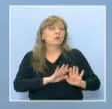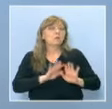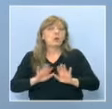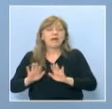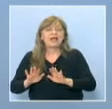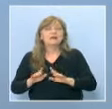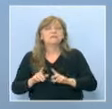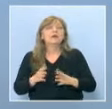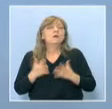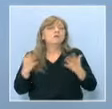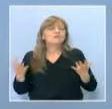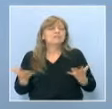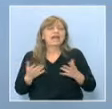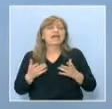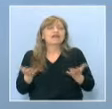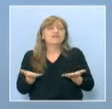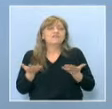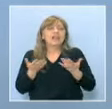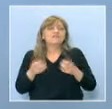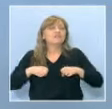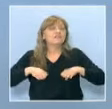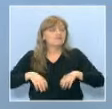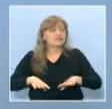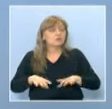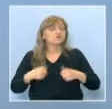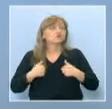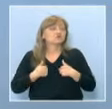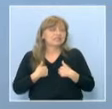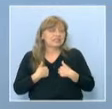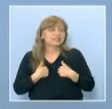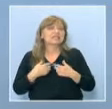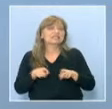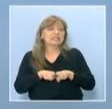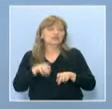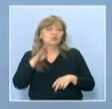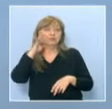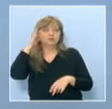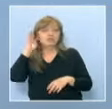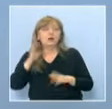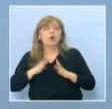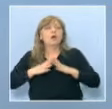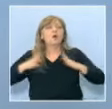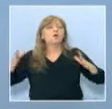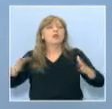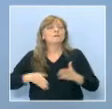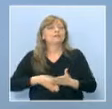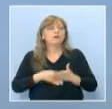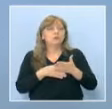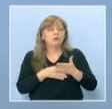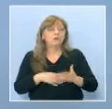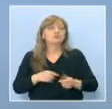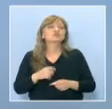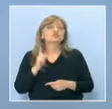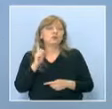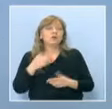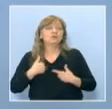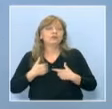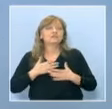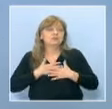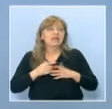по всякакъв начин възможен, разбира се, за нас като родители, с помощта, огромната помощ, за която нееднократно съм благодарила,